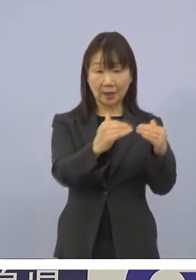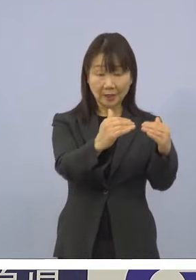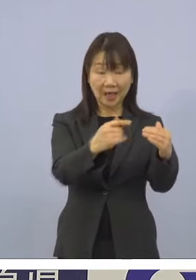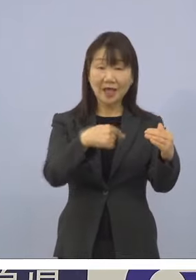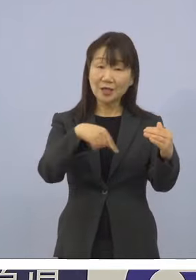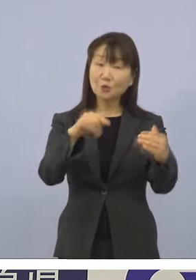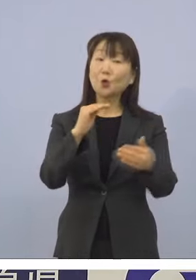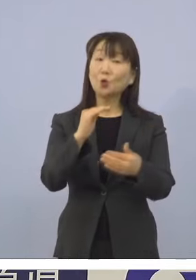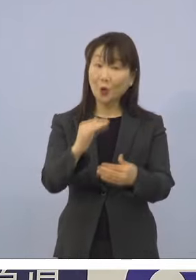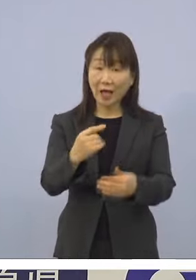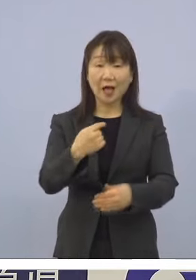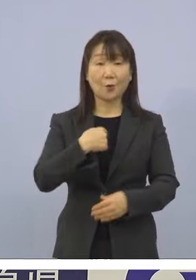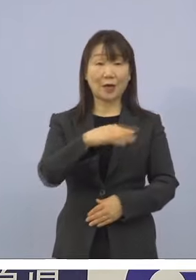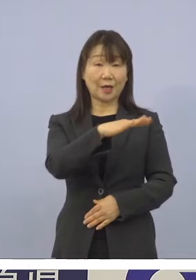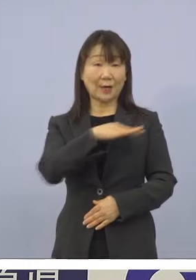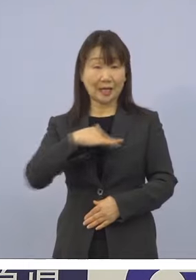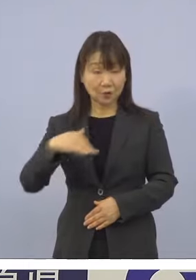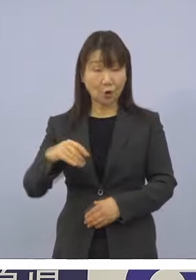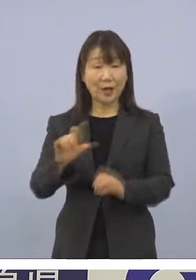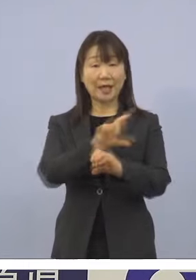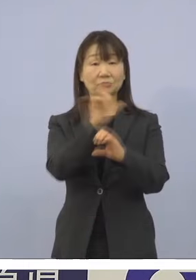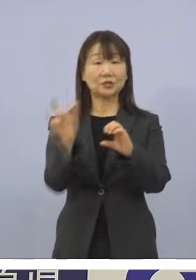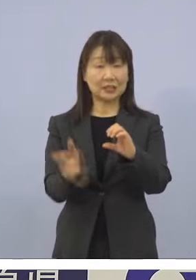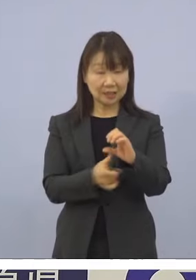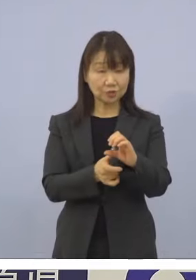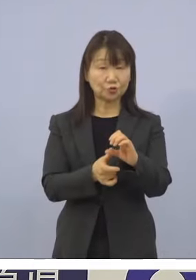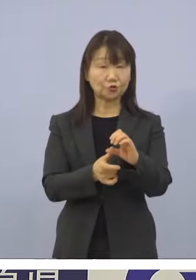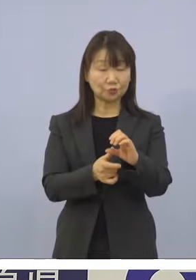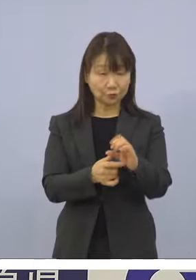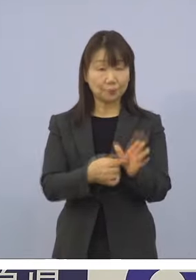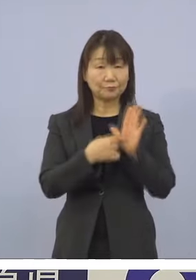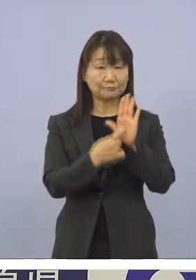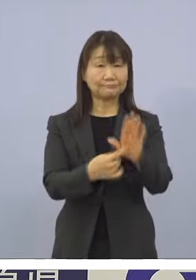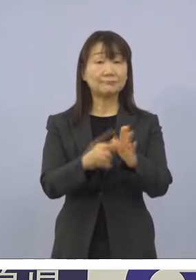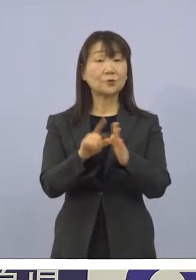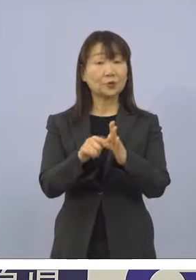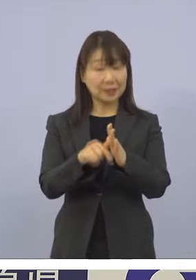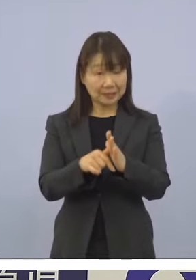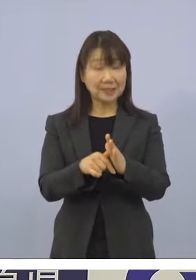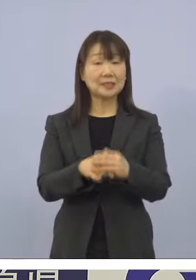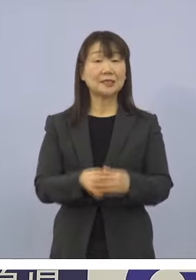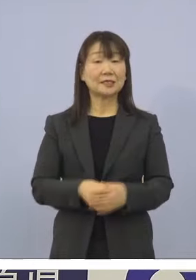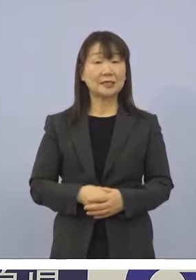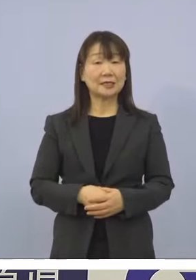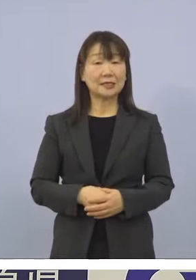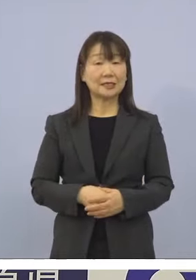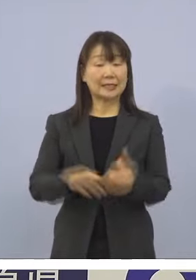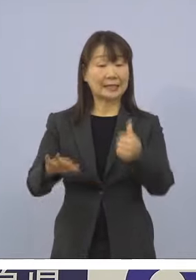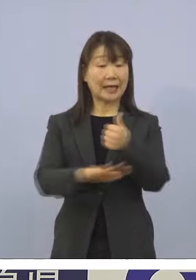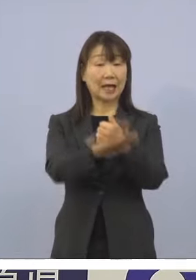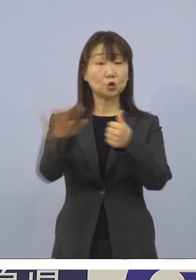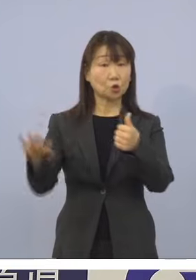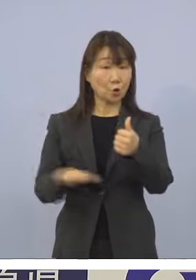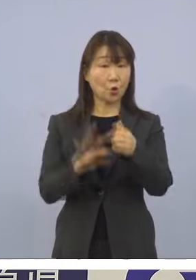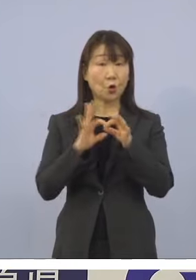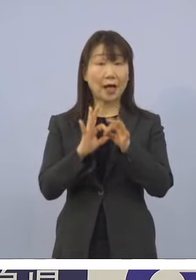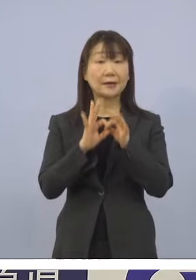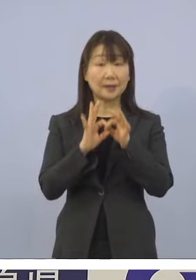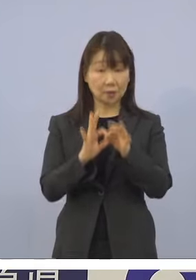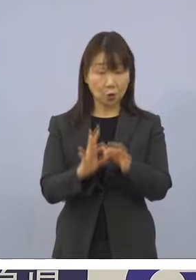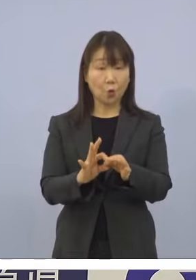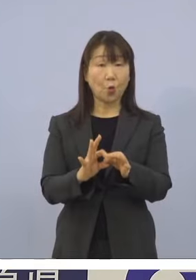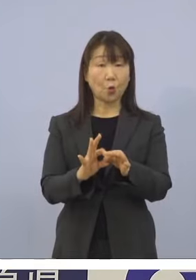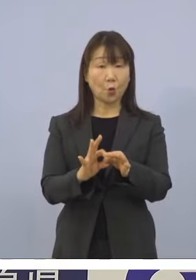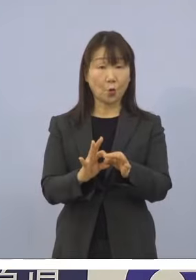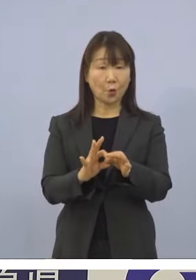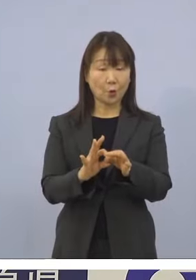が我々のその SDGs 祭を出した時に、いわゆる環境関連のに